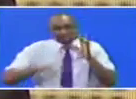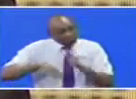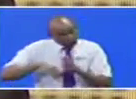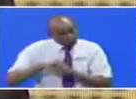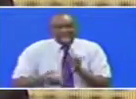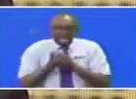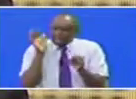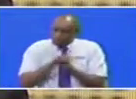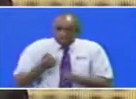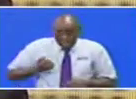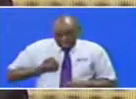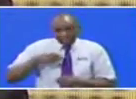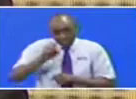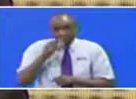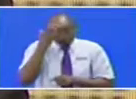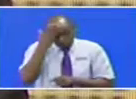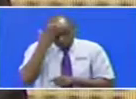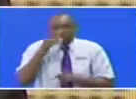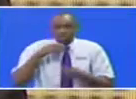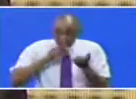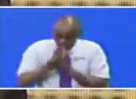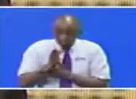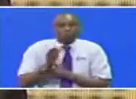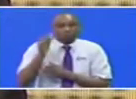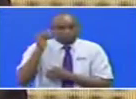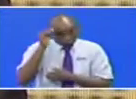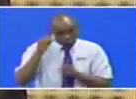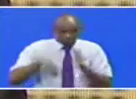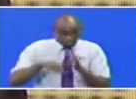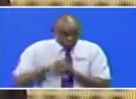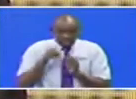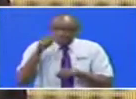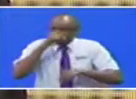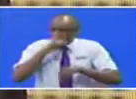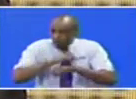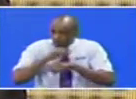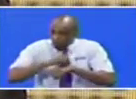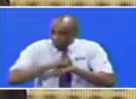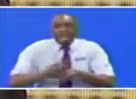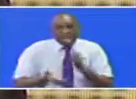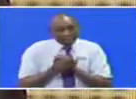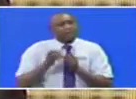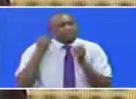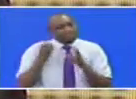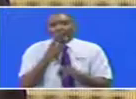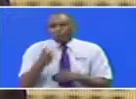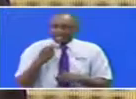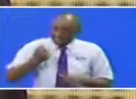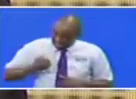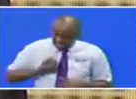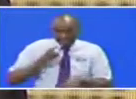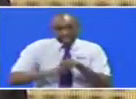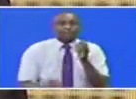husaidia sana wasichana kupata ufadhili wa masomo kupitia kandanda. Shule hiyo, mtazamaji, imesaidia zaidi ya wasichana 200